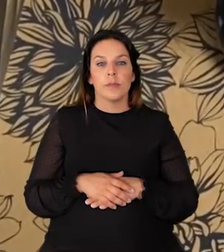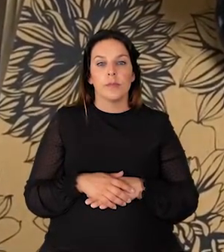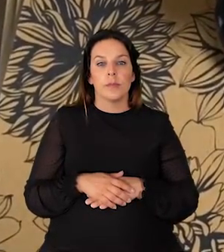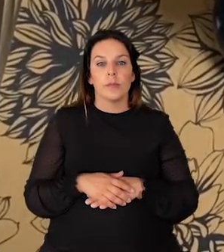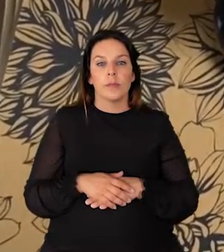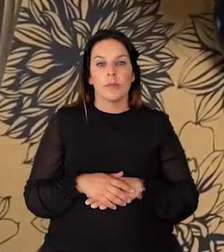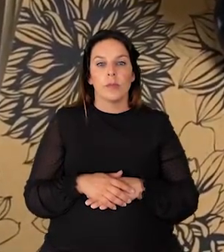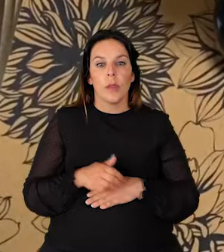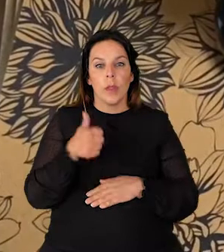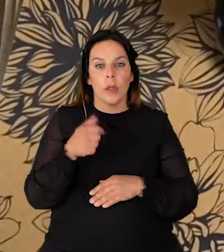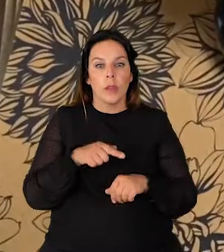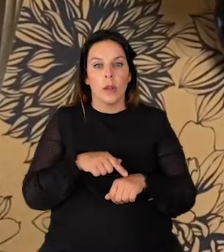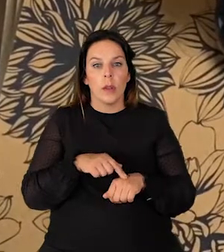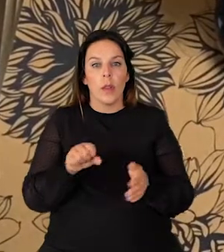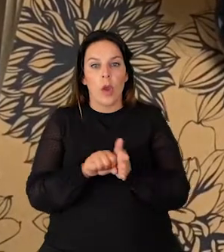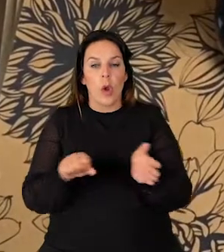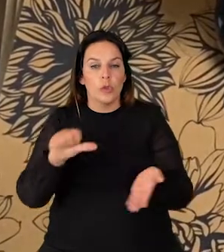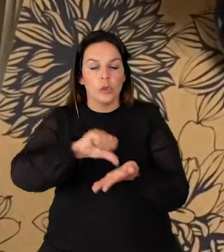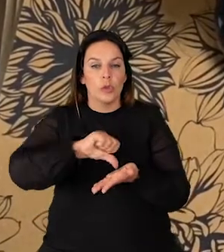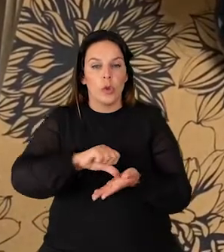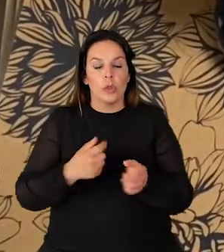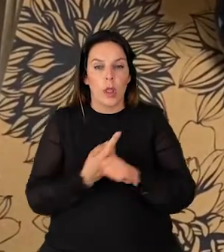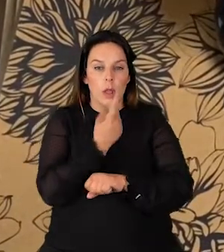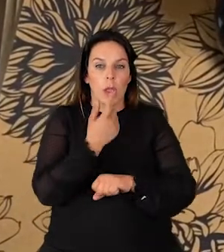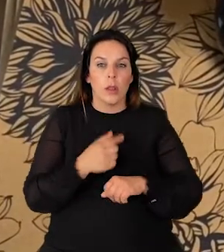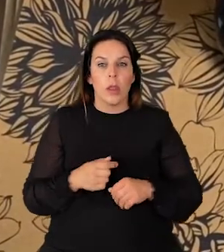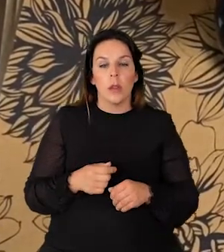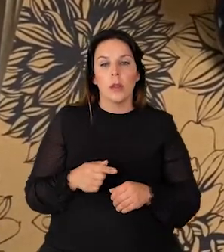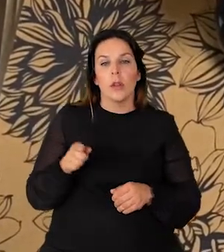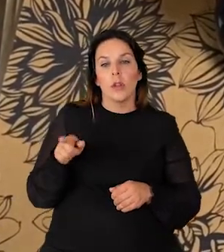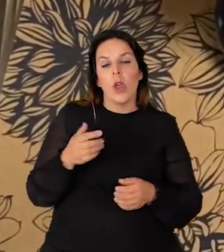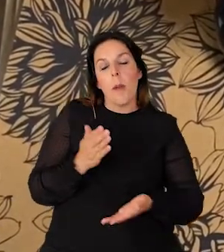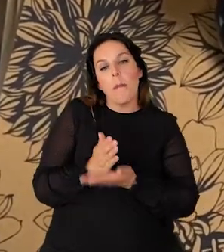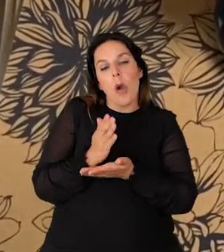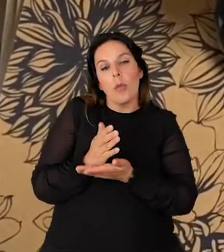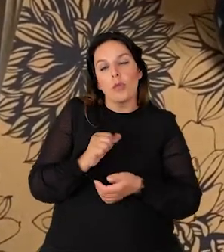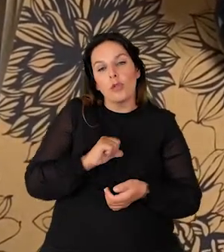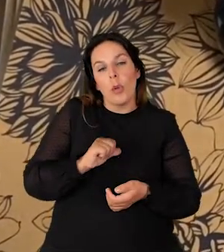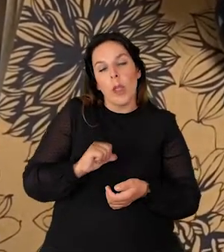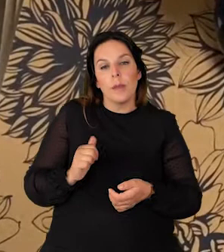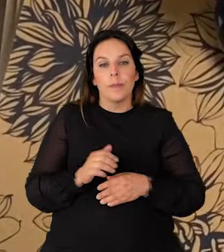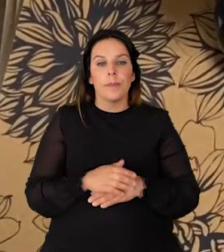I znowu sobie pomagasz jedną ręką ze środka rakiety.